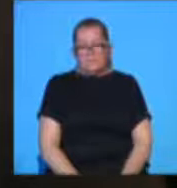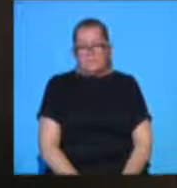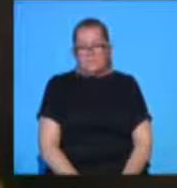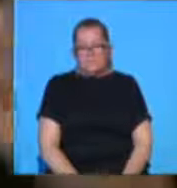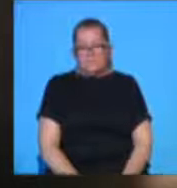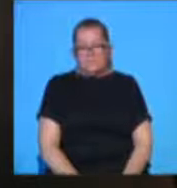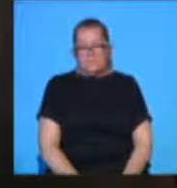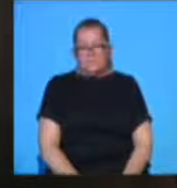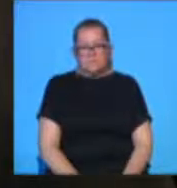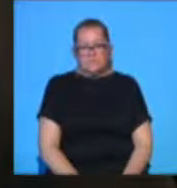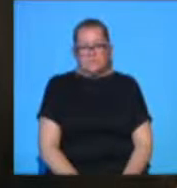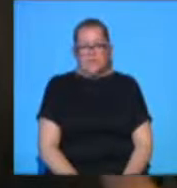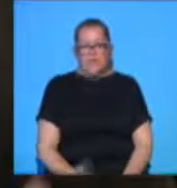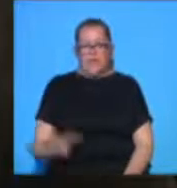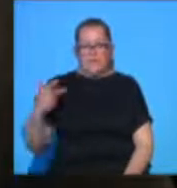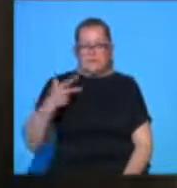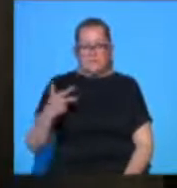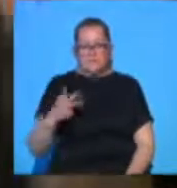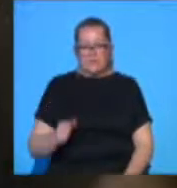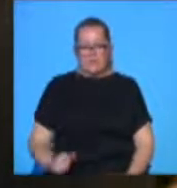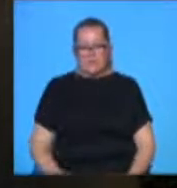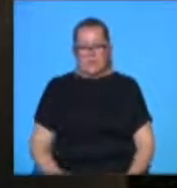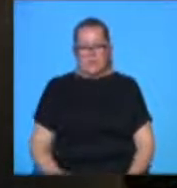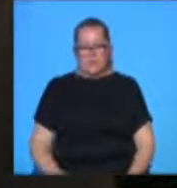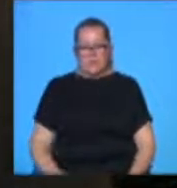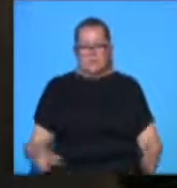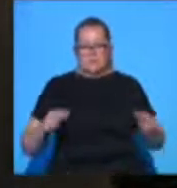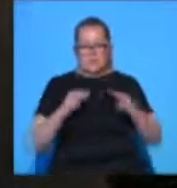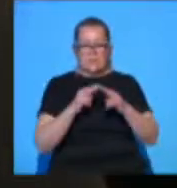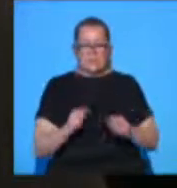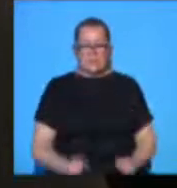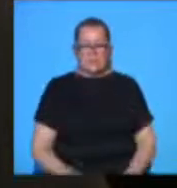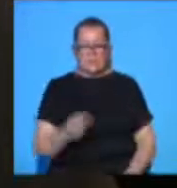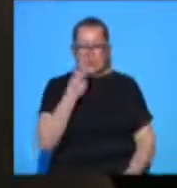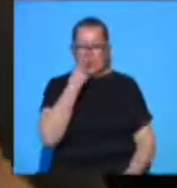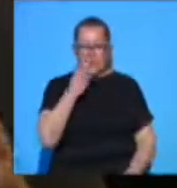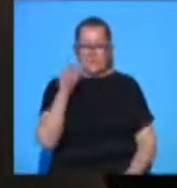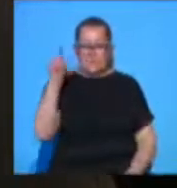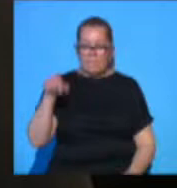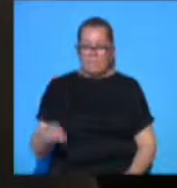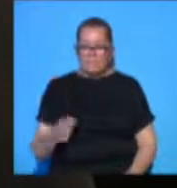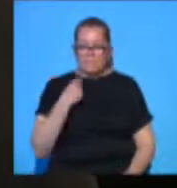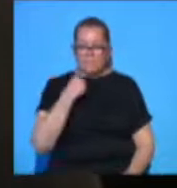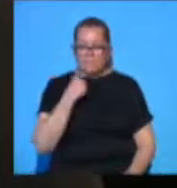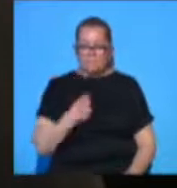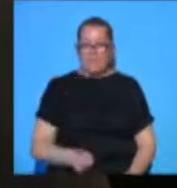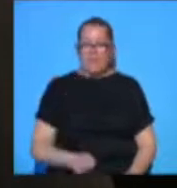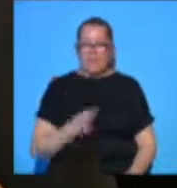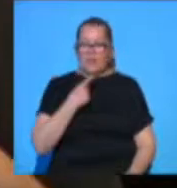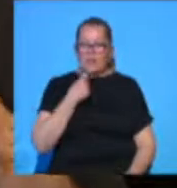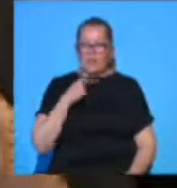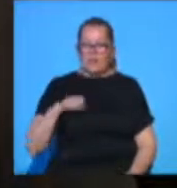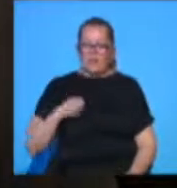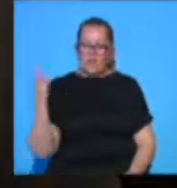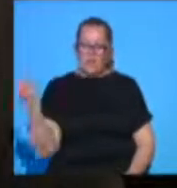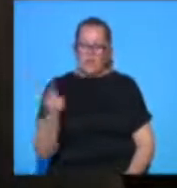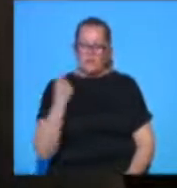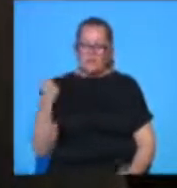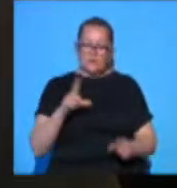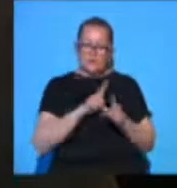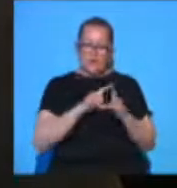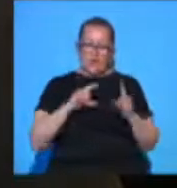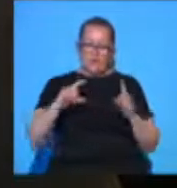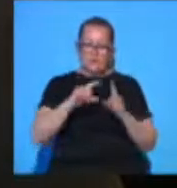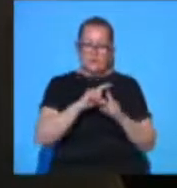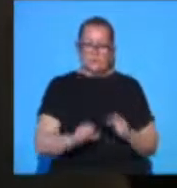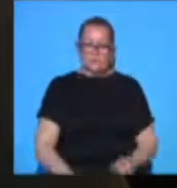surpriza pe care ediția 13-a vrea să o deschidă și să o arate Craiovei. Craiova este un oraș cultural, este un oraș care poate să